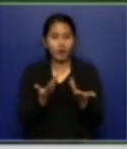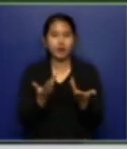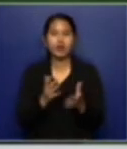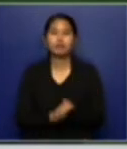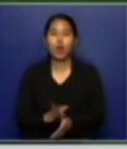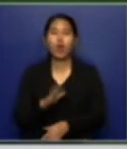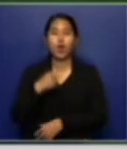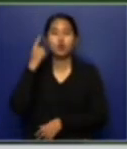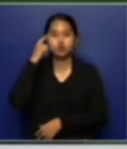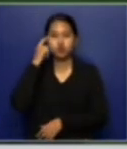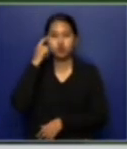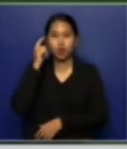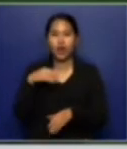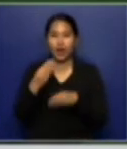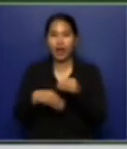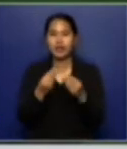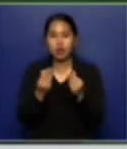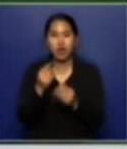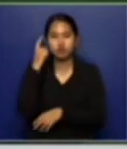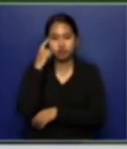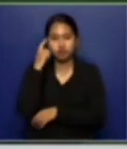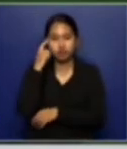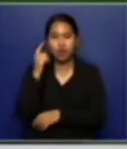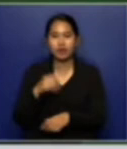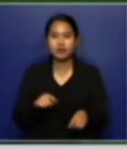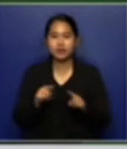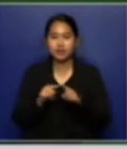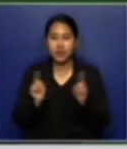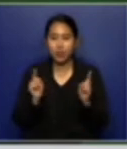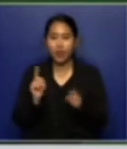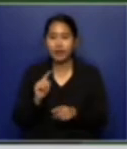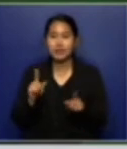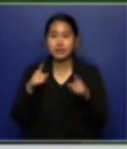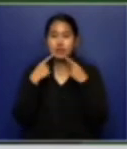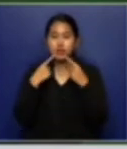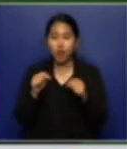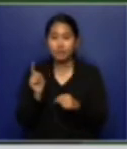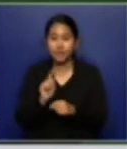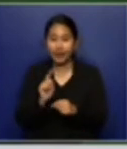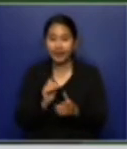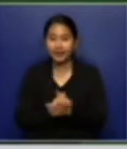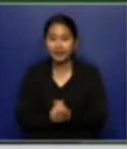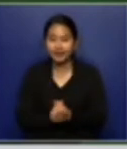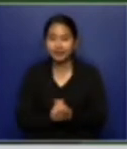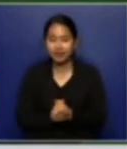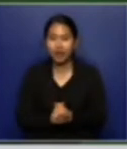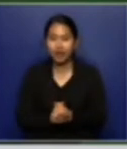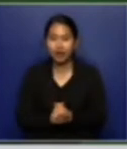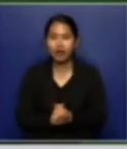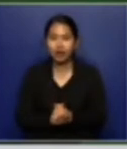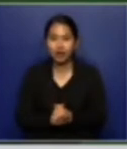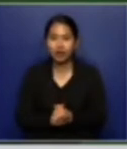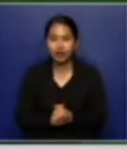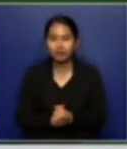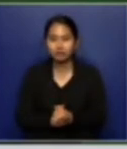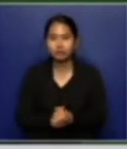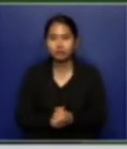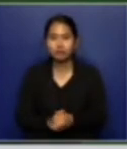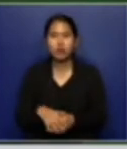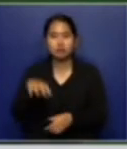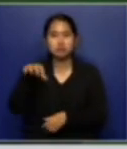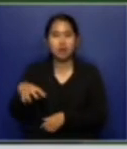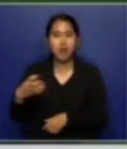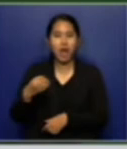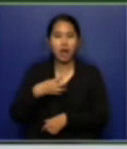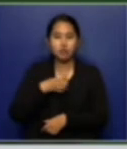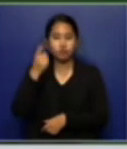เขารู้ค่ะว่าเขาขายได้เท่าไหร่เขารู้อยู่ในใจแต่สิ่งที่เขาตอบออกมาคือสิ่งที่เจ้าหน้าที่อยากรู้หน่วยงานอยากรู้เ